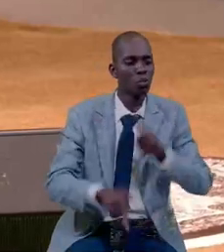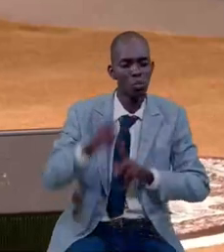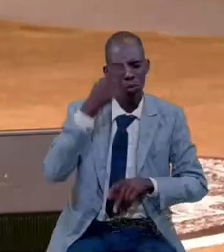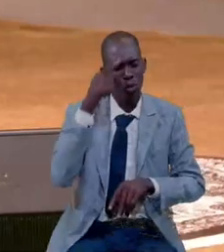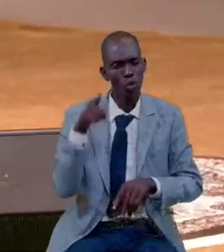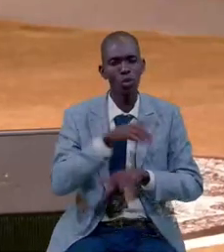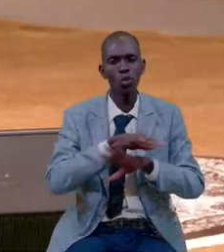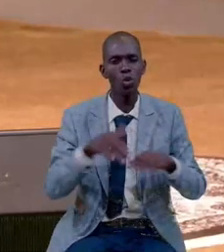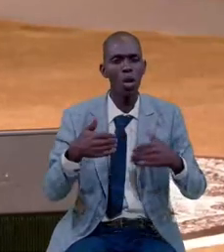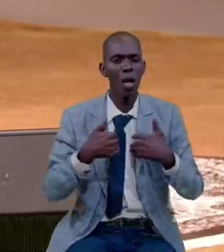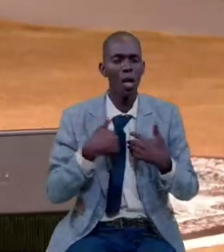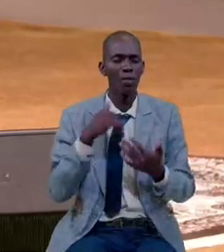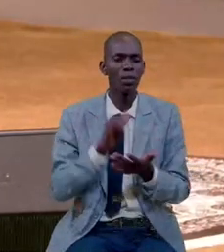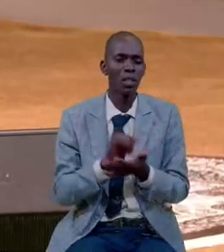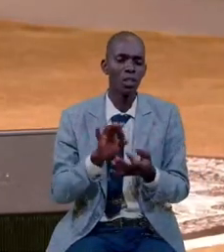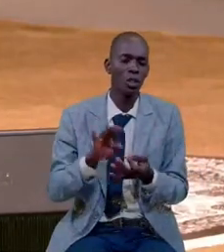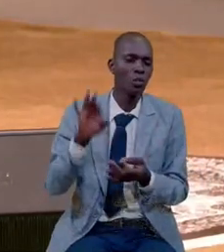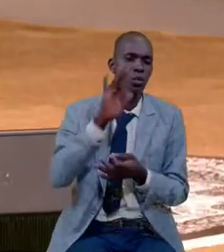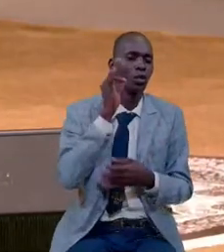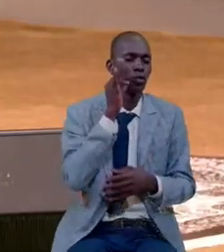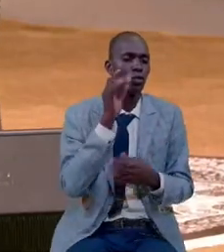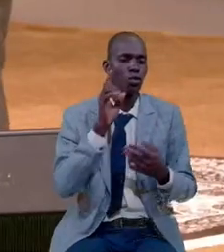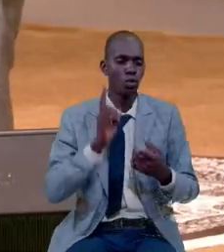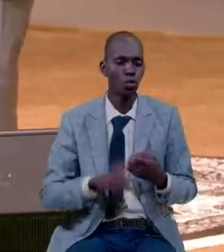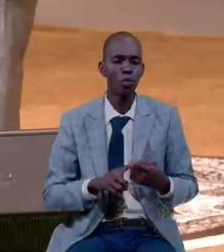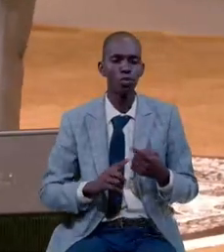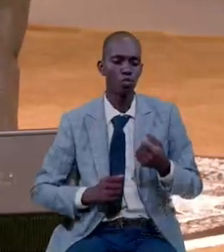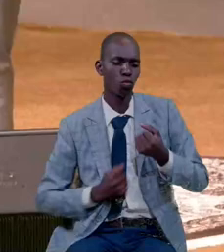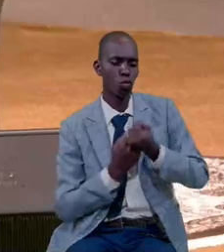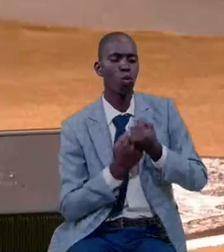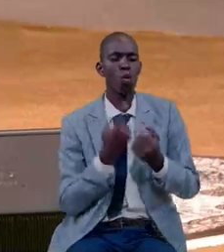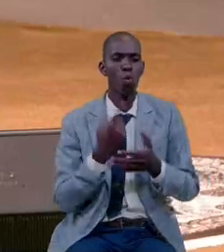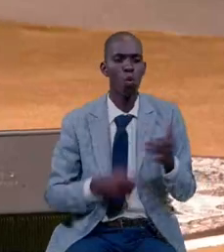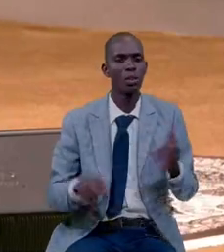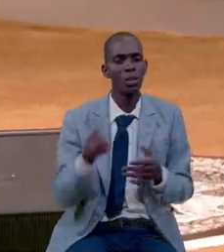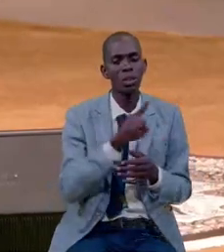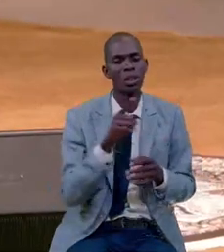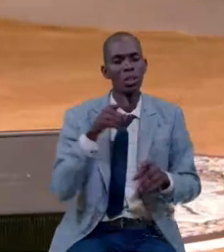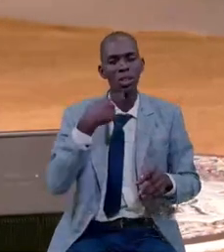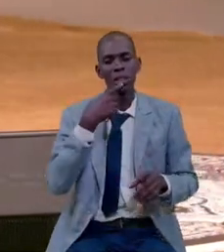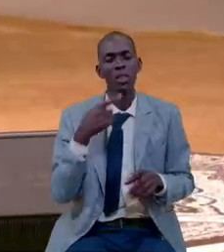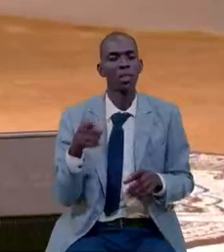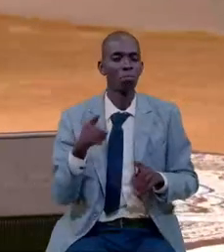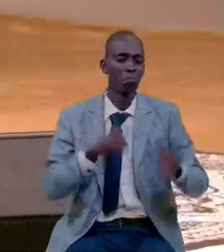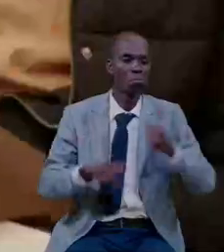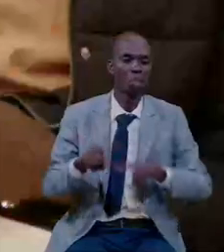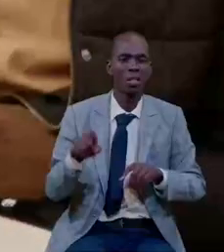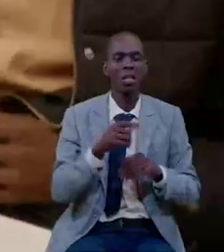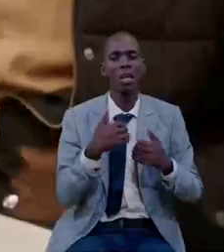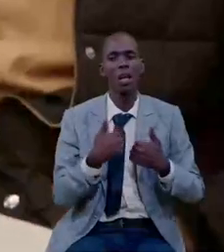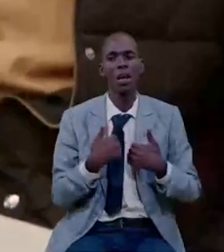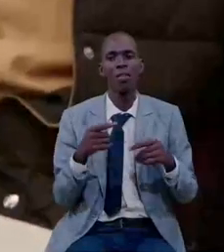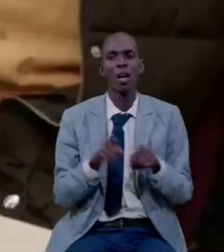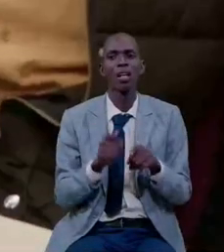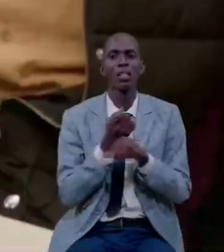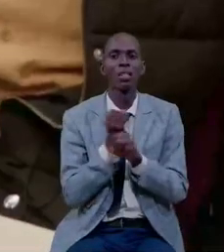pour soutenir ce qu'ils professaient avoir comme la foi salvatrice. Nous allons à la deuxième